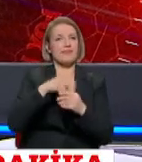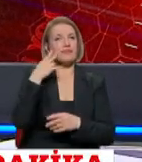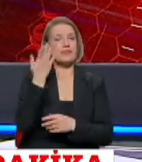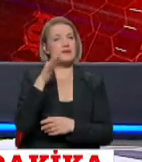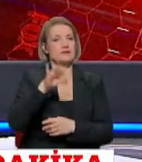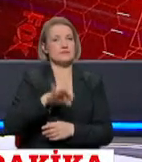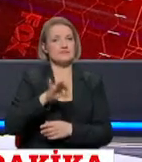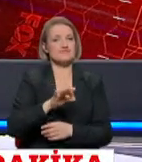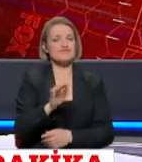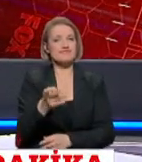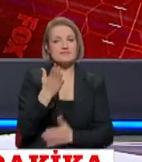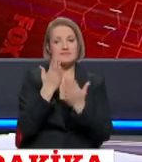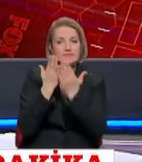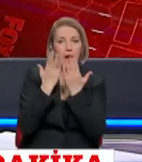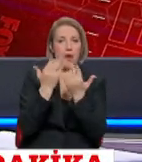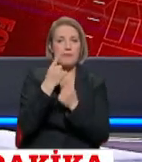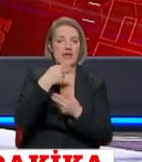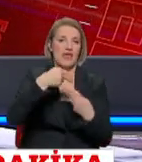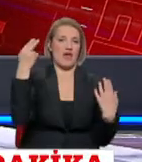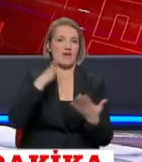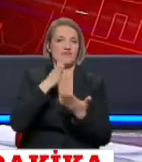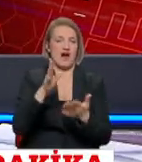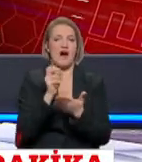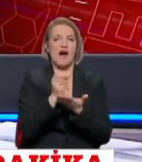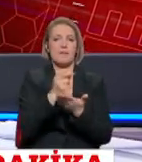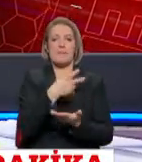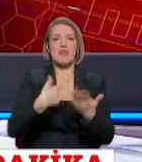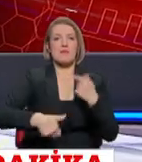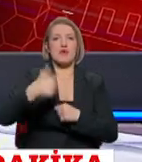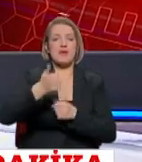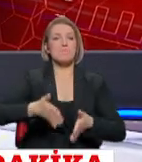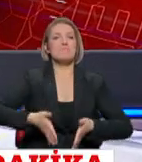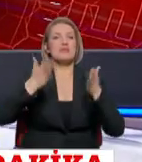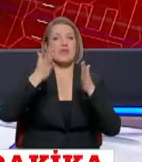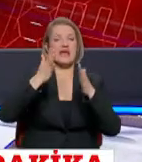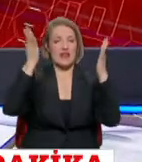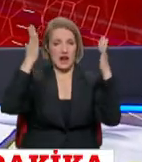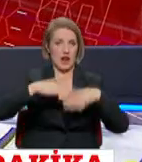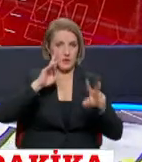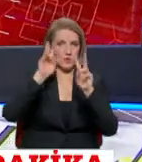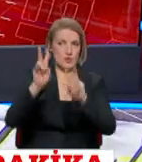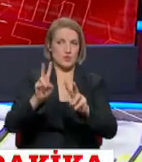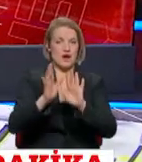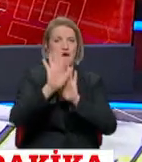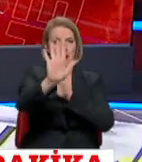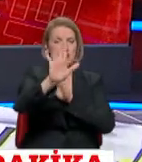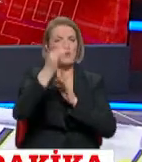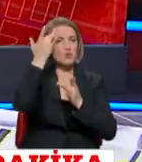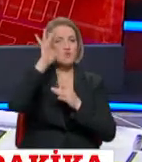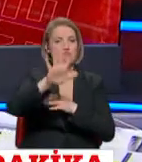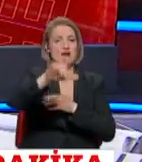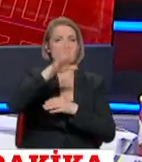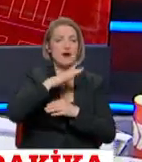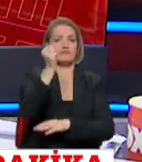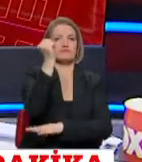Efendim şimdi ibretlik bir hikaye var sırada. Adıyaman Belediye Başkanlığı binasının yıkıldığını gördünüz. Karşısında başka bir kültür merkezi vardı.